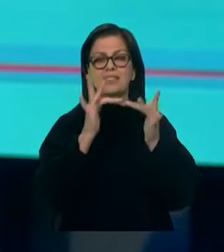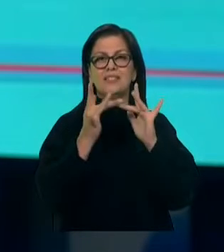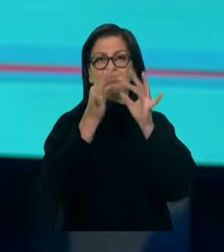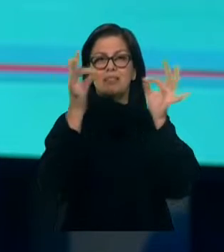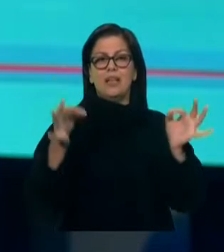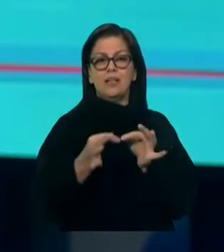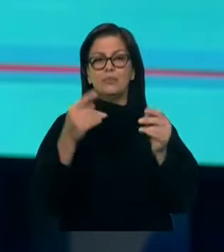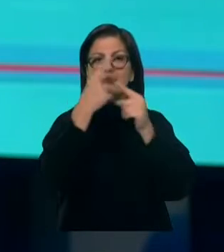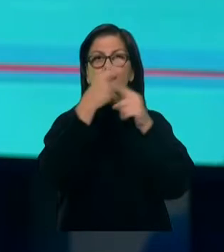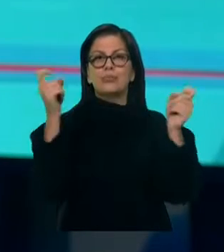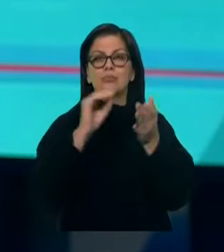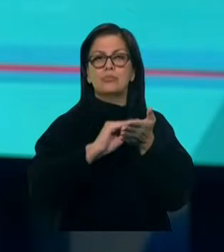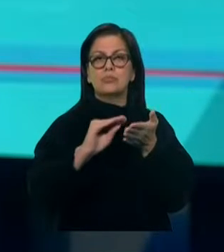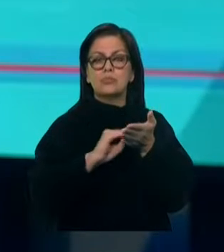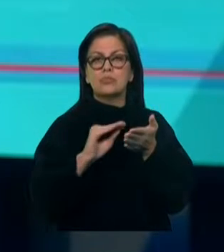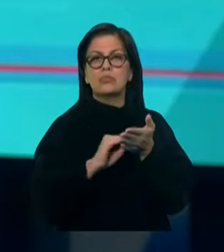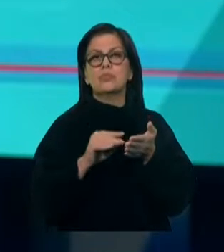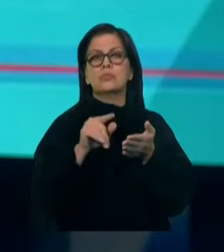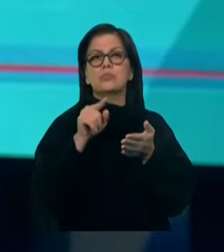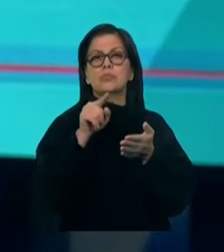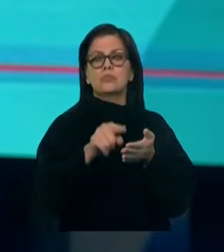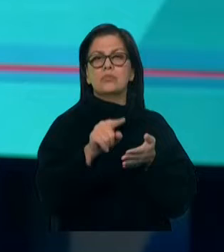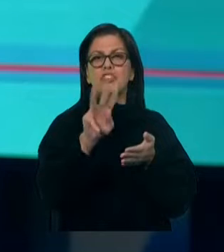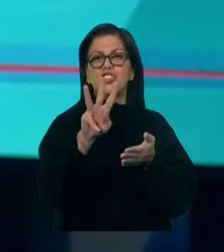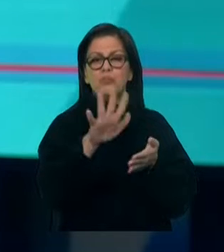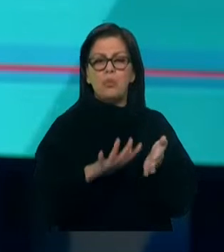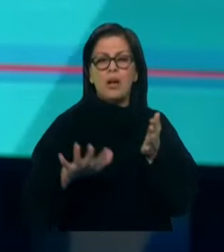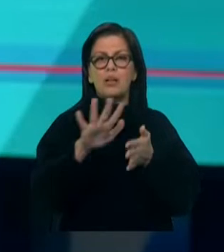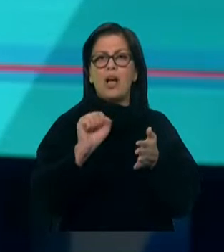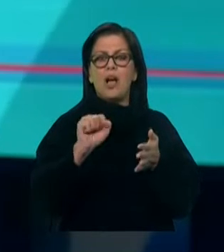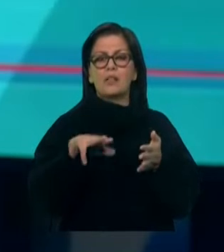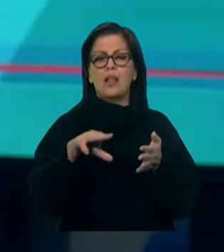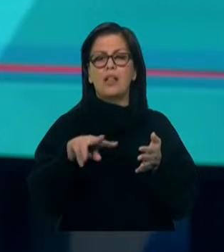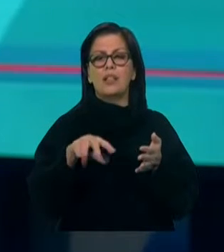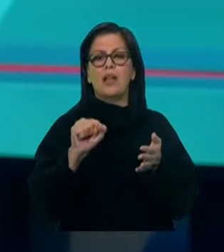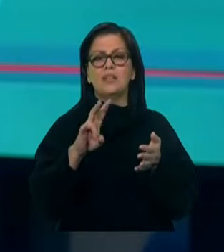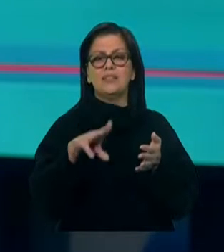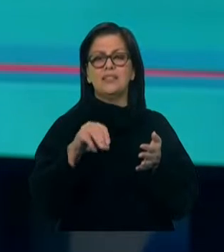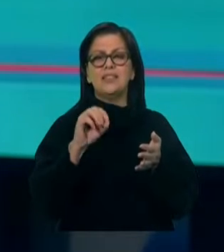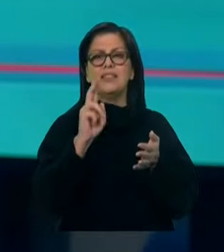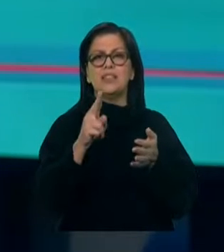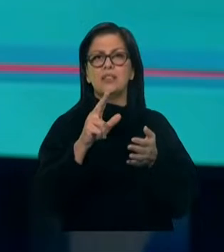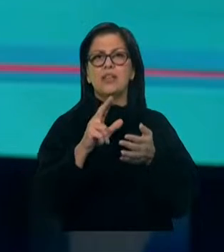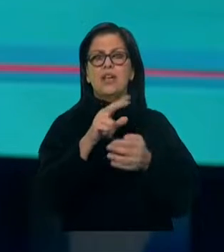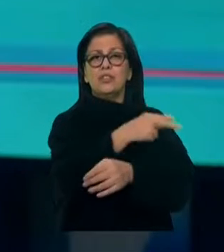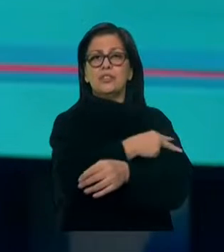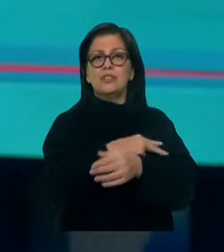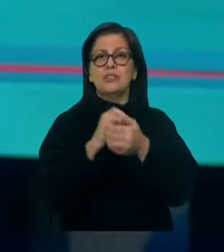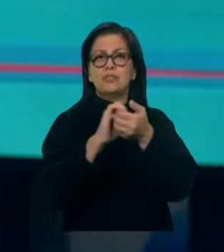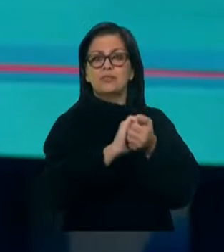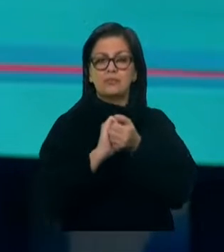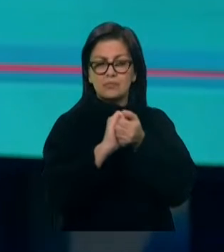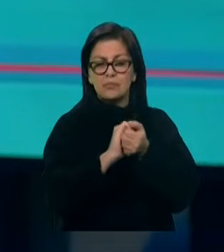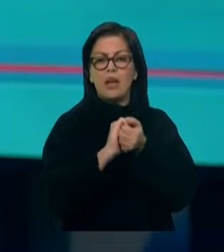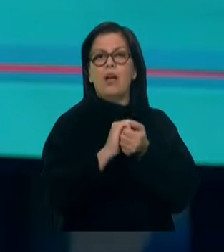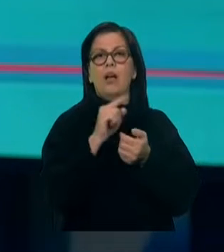dövlət başçısı Şimali Atlantik Şuranın iclasında iştirak edəcək. Prezident İlham Əliyev səfər çərçivəsində NATO-nun baş katibi